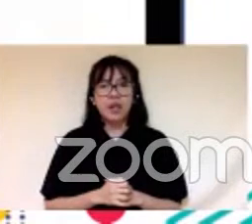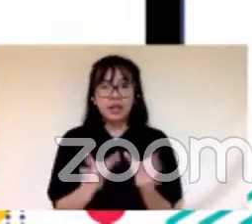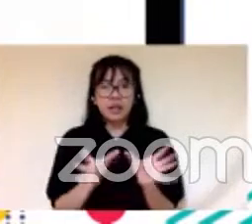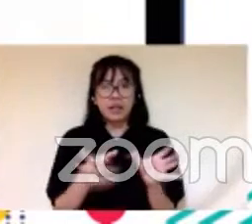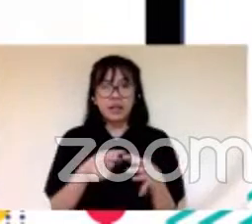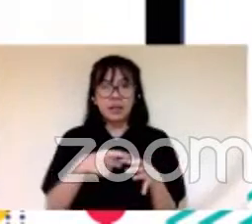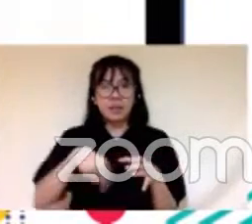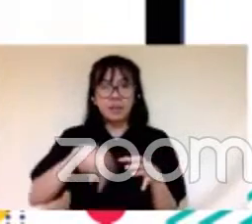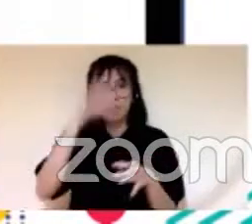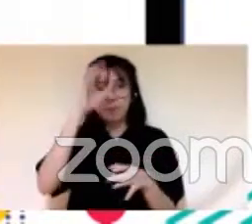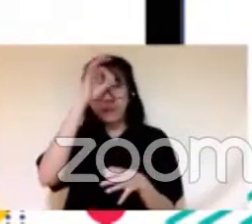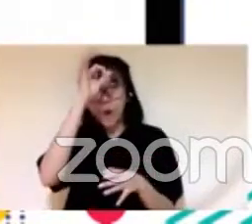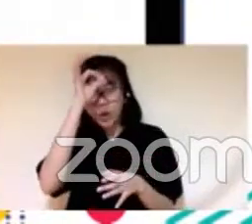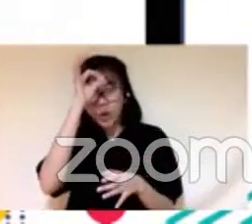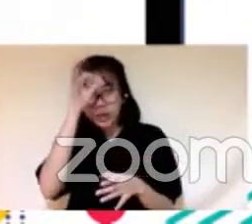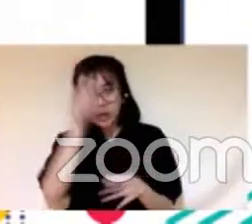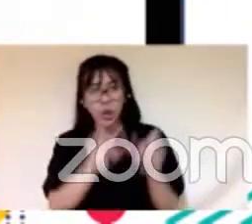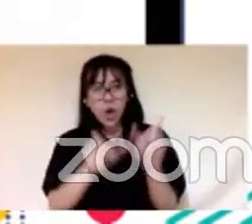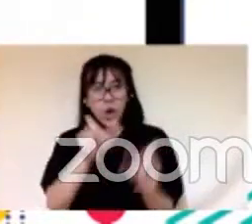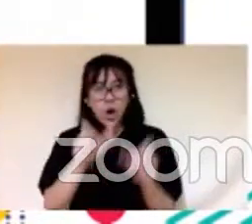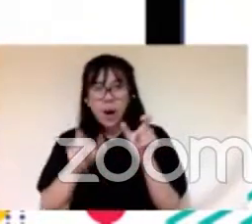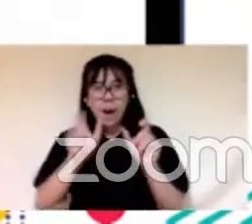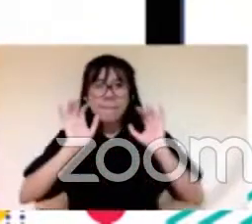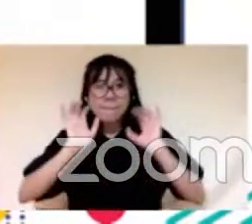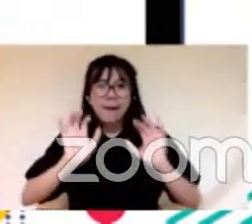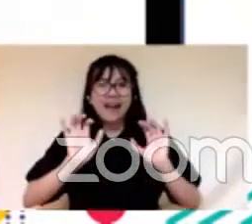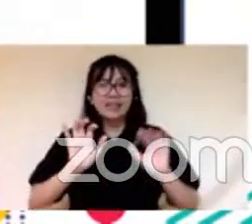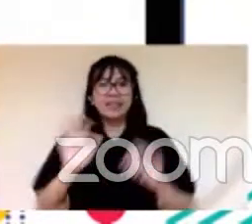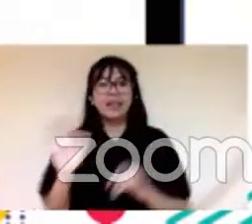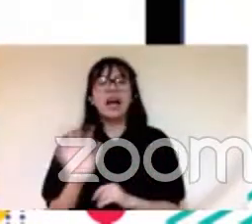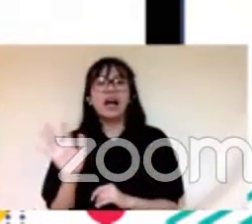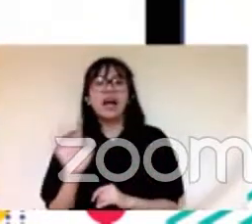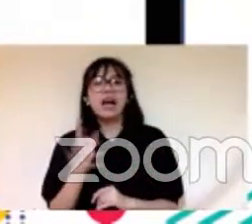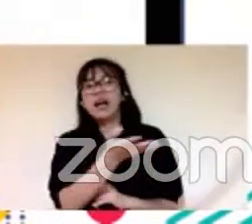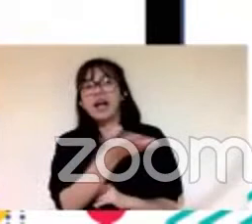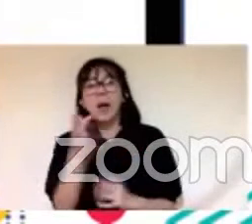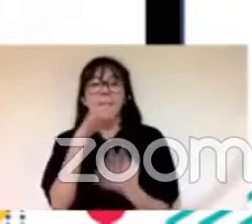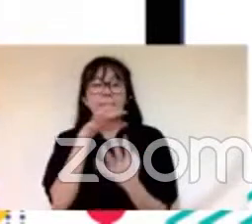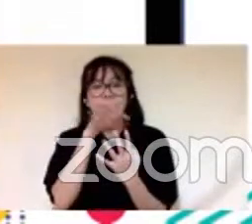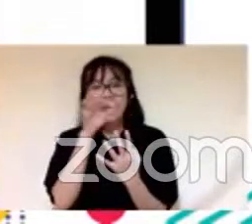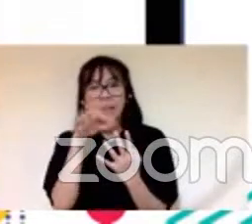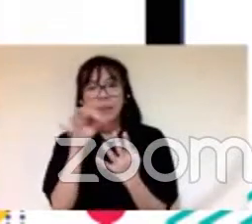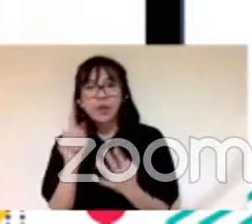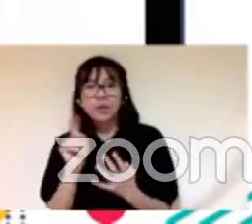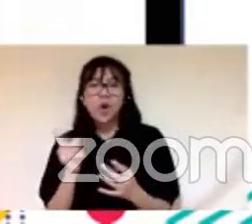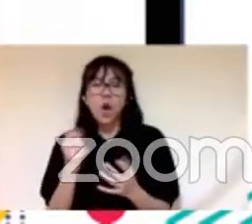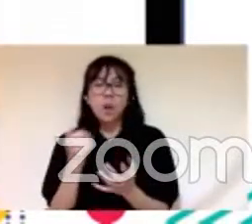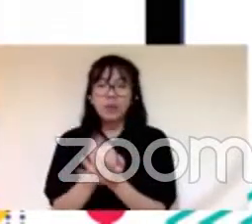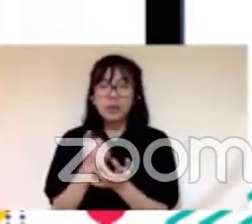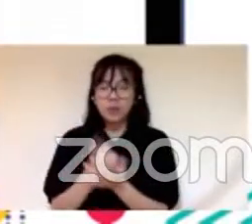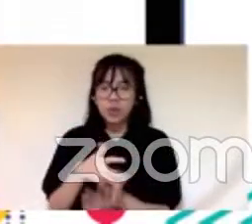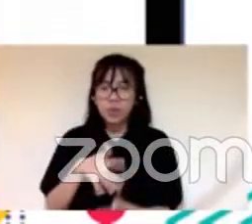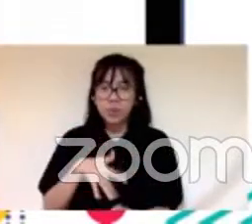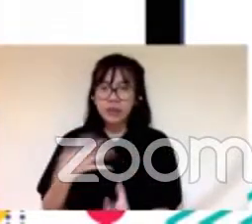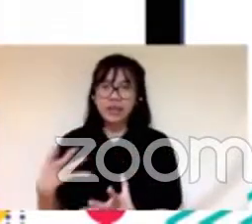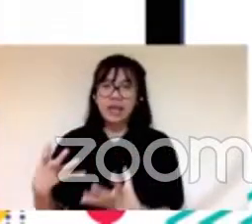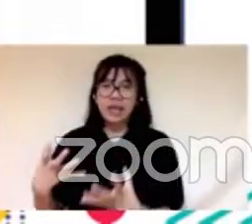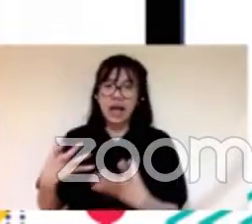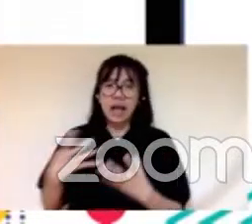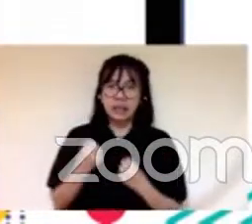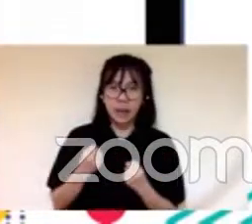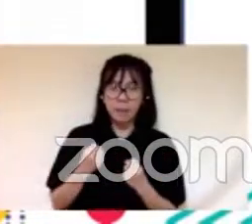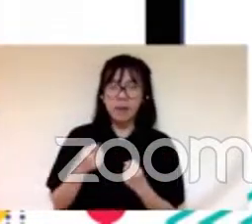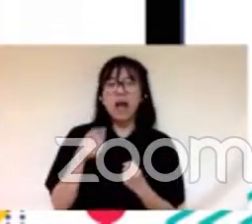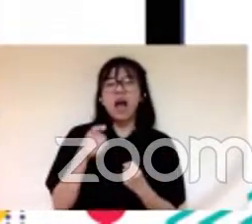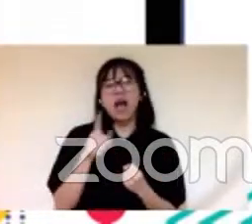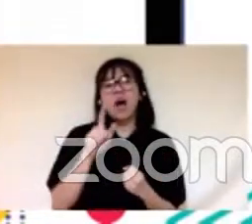kepolisian kita juga kan tidak terlalu banyak. Sehingga perlu dipilih-pilih, kalau memang sudah sangat-sangat mengancam, ya baru dibuatkan laporan. Satu hal